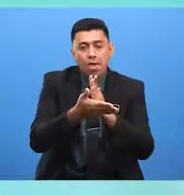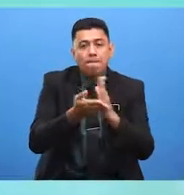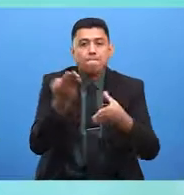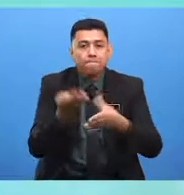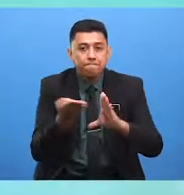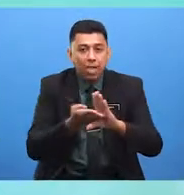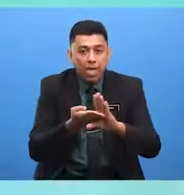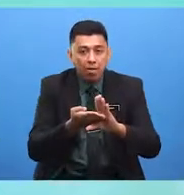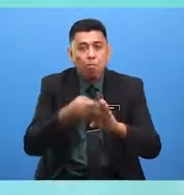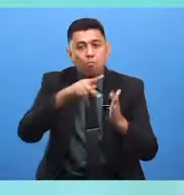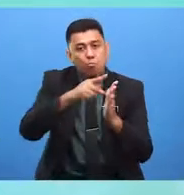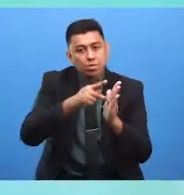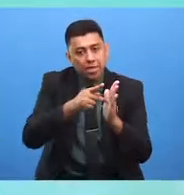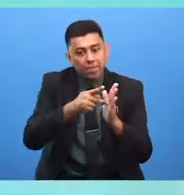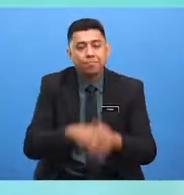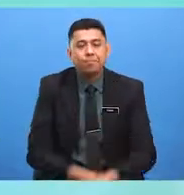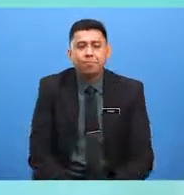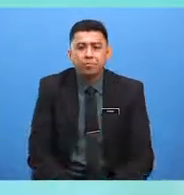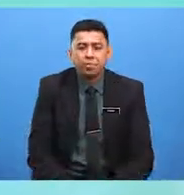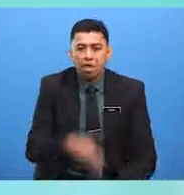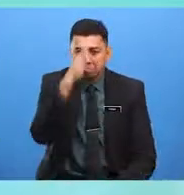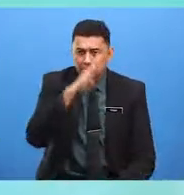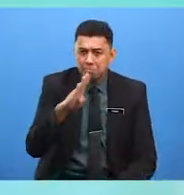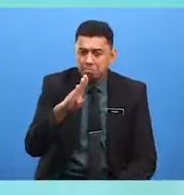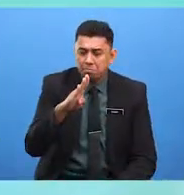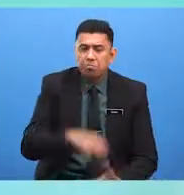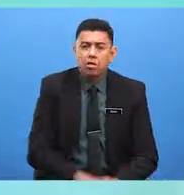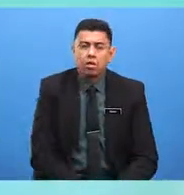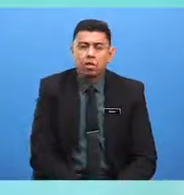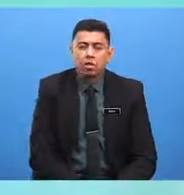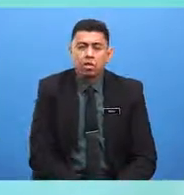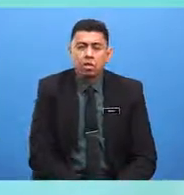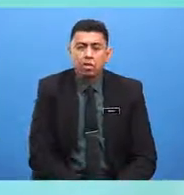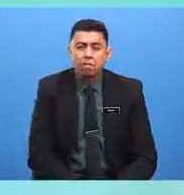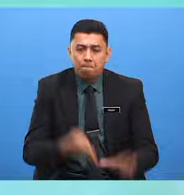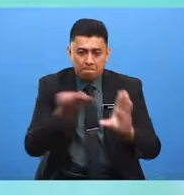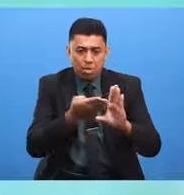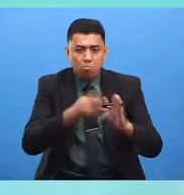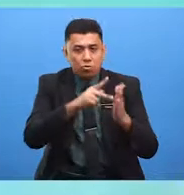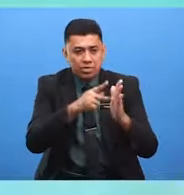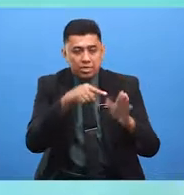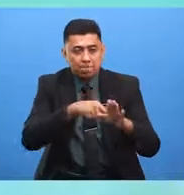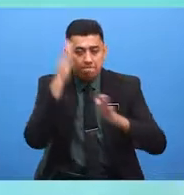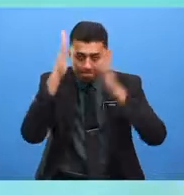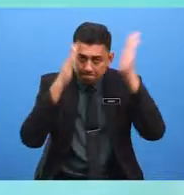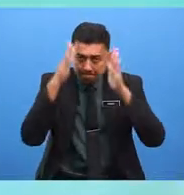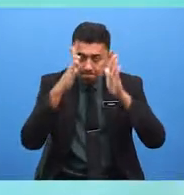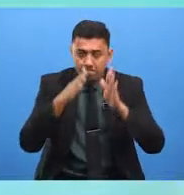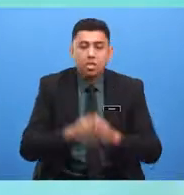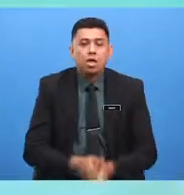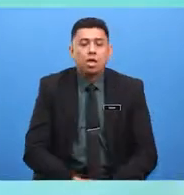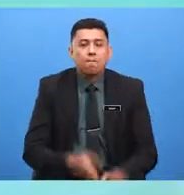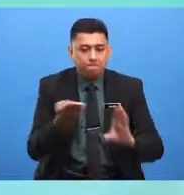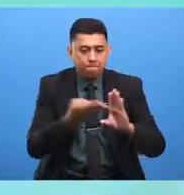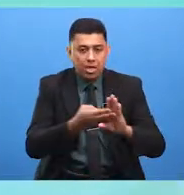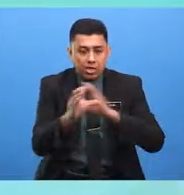Pusat gitu sudah belajar bahwa bank pusat dimensi elah Bank Negara Malaysia itu juga sudah